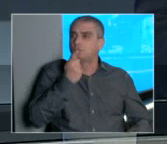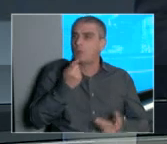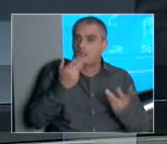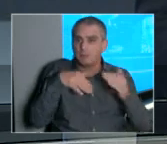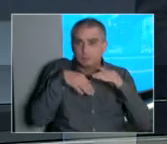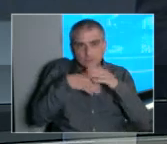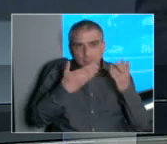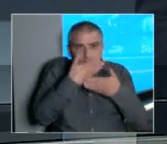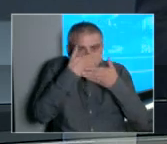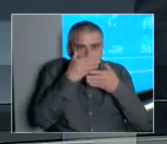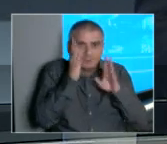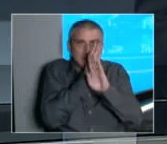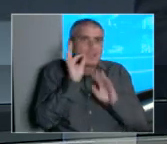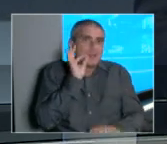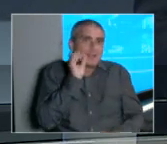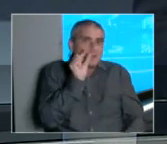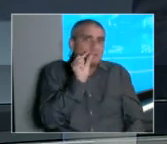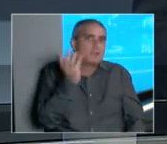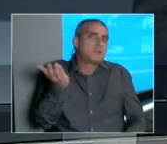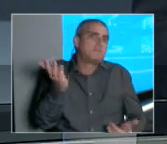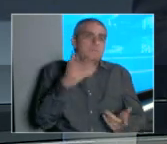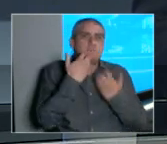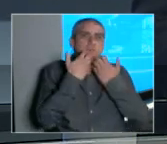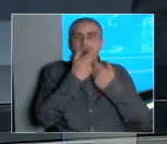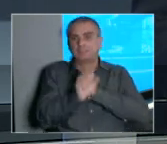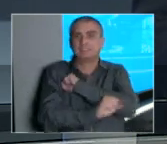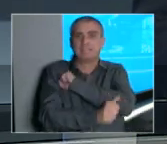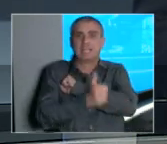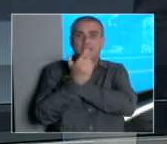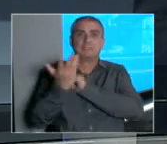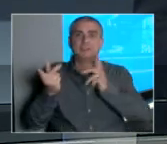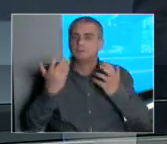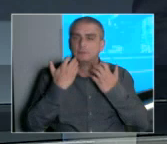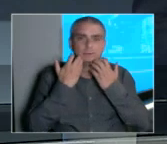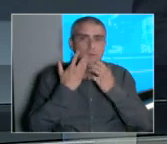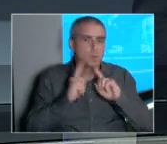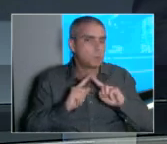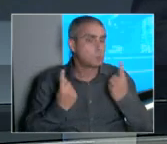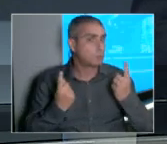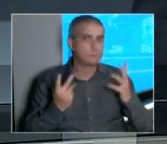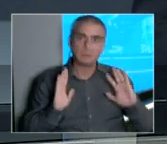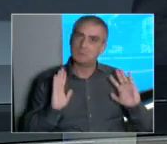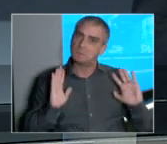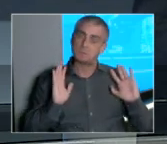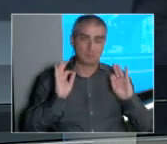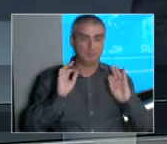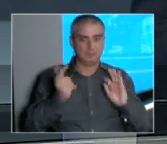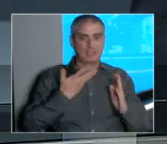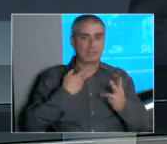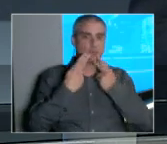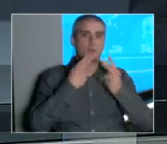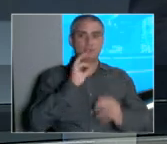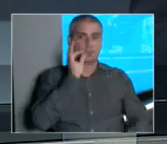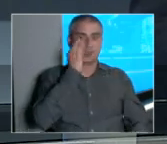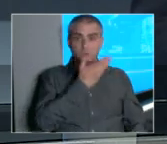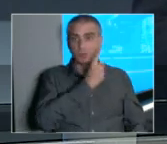לרעלה בכלל הסתתר לו איזה קנאביס קטן. לך תדע לפי מה שמספר סגן השר, זה סיפור מוזר מאוד, ובאמת יצטרך לקבל את תגובתו של